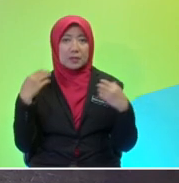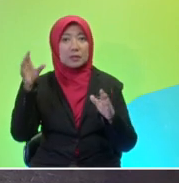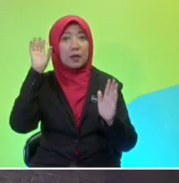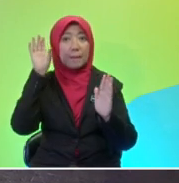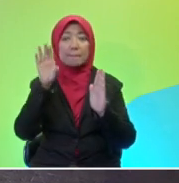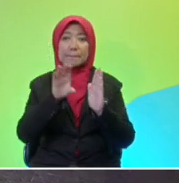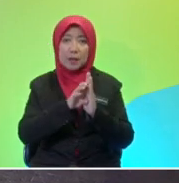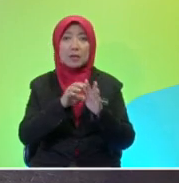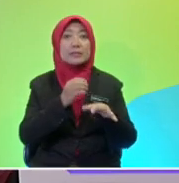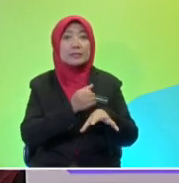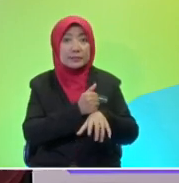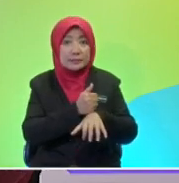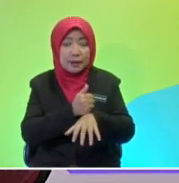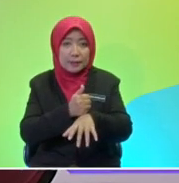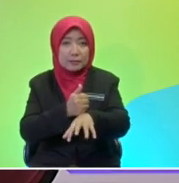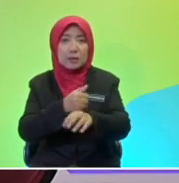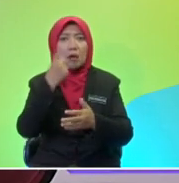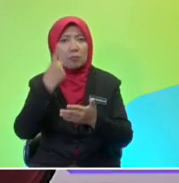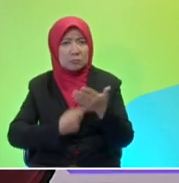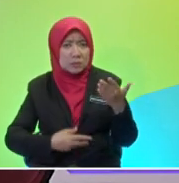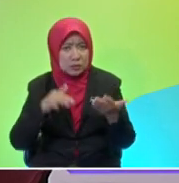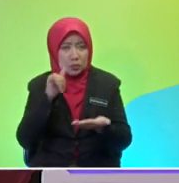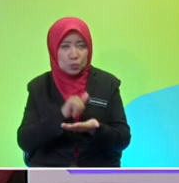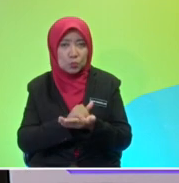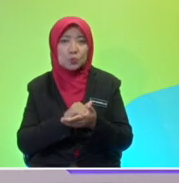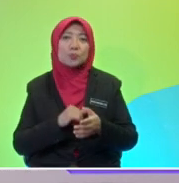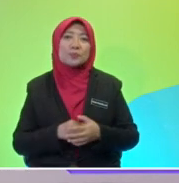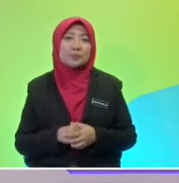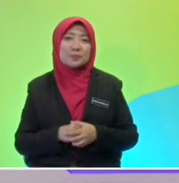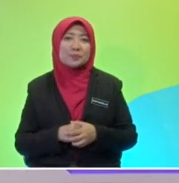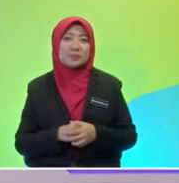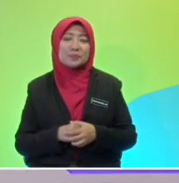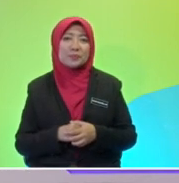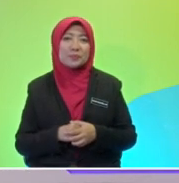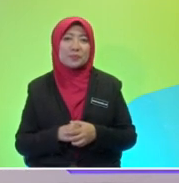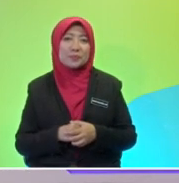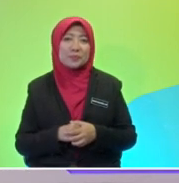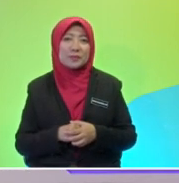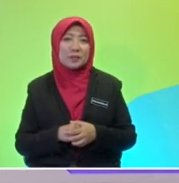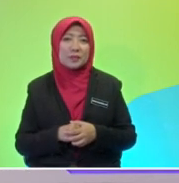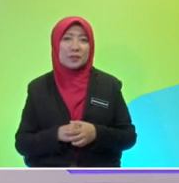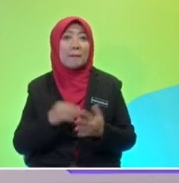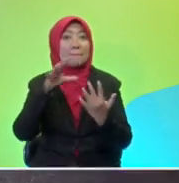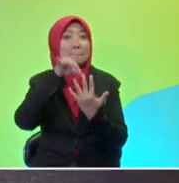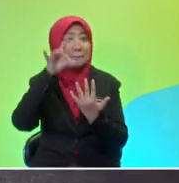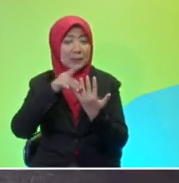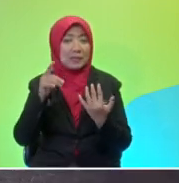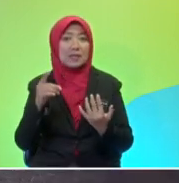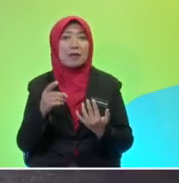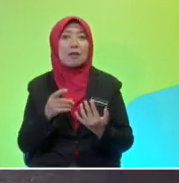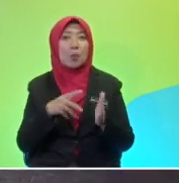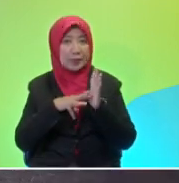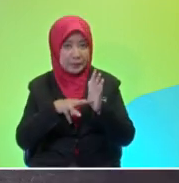serangga oke apakah serangga itu oke mari kita mewakili murid-murid